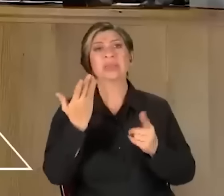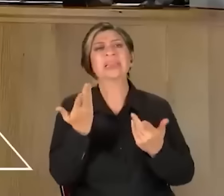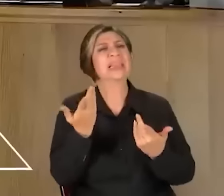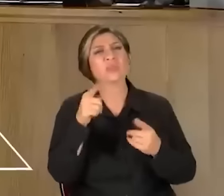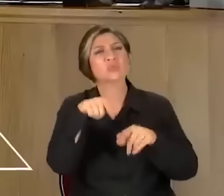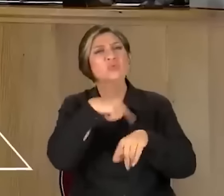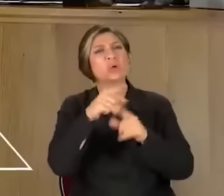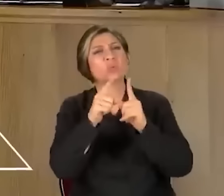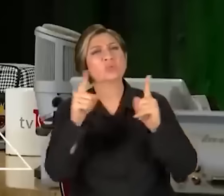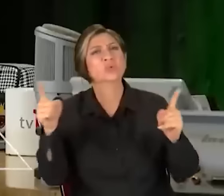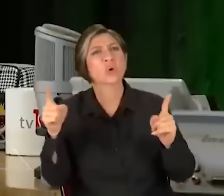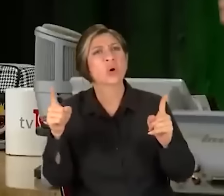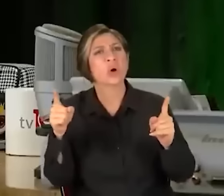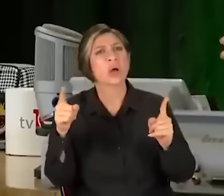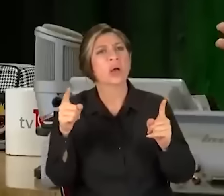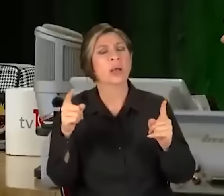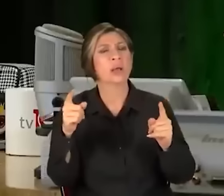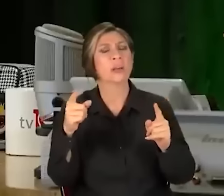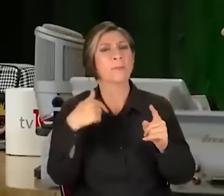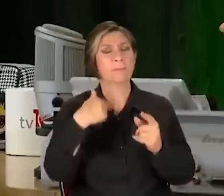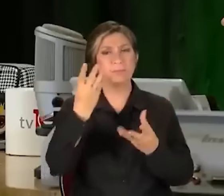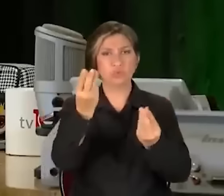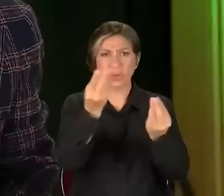Niçin bu süre uzuyor? Çünkü ben mesela birçok